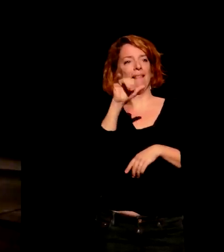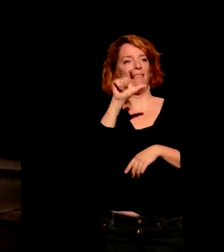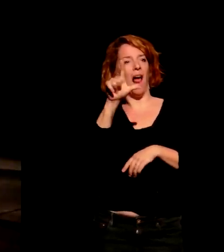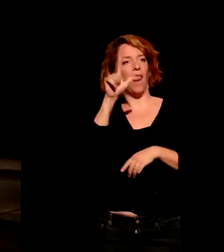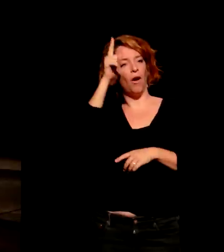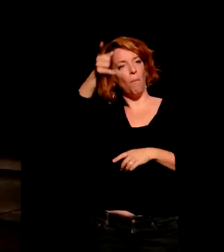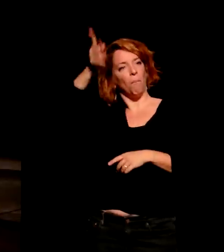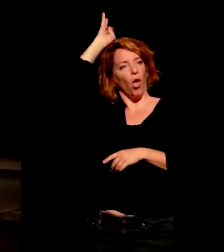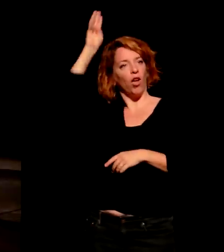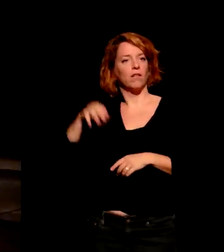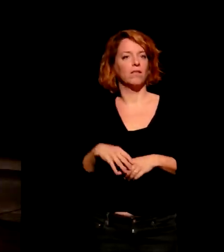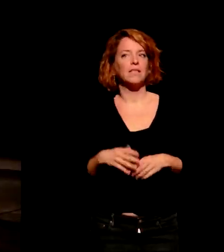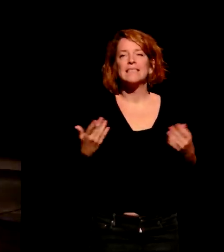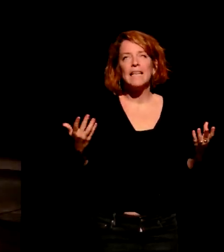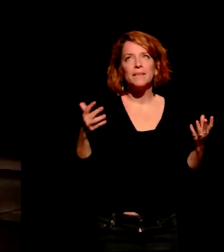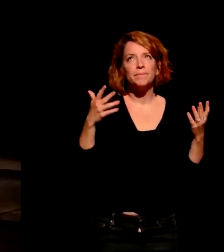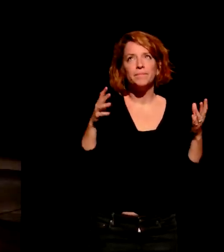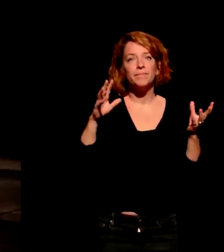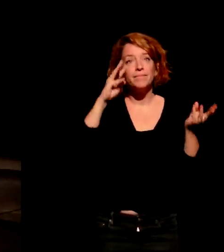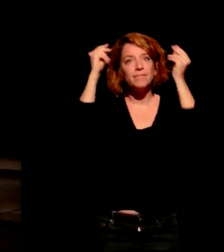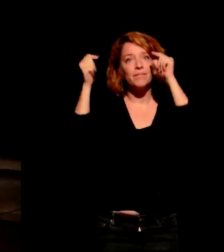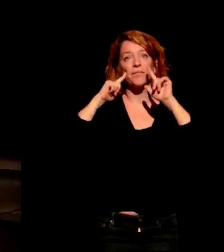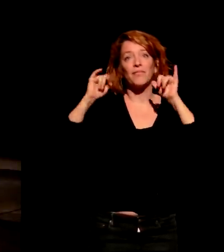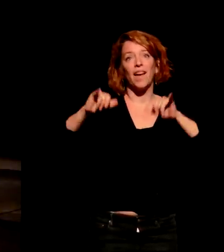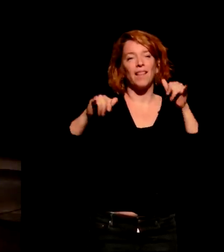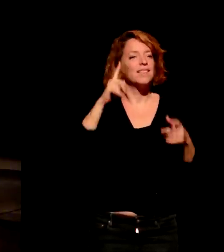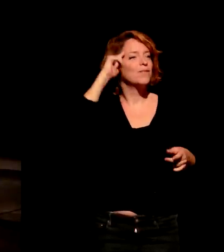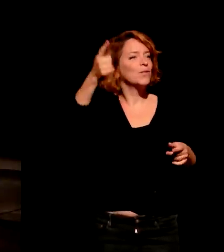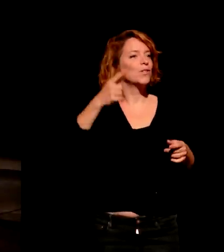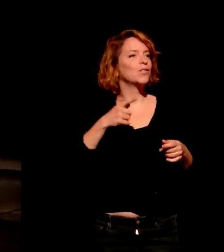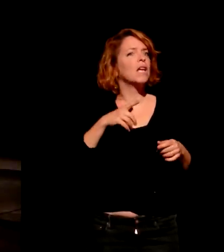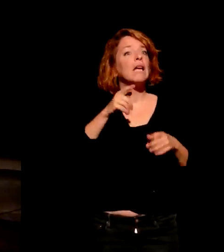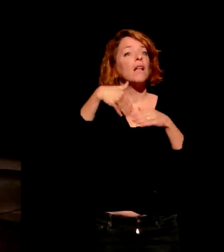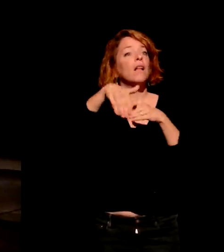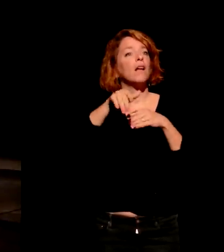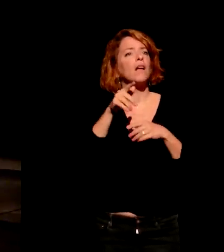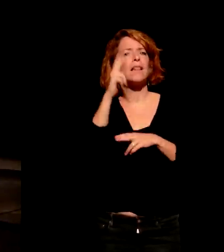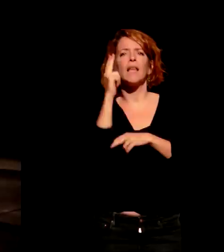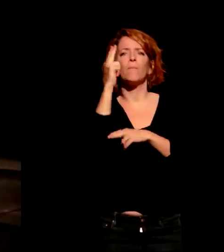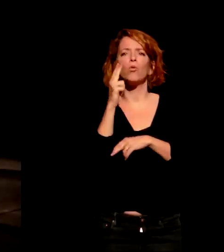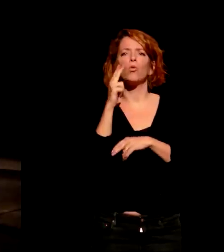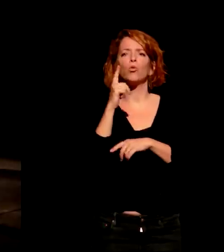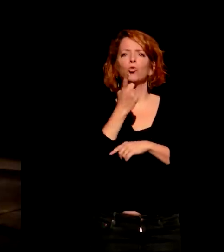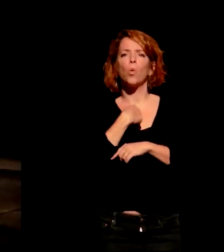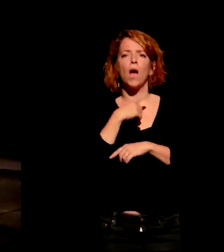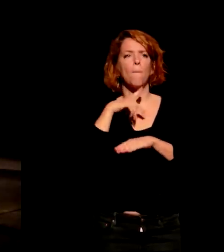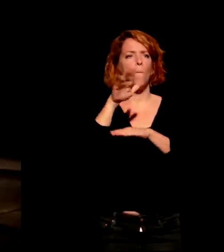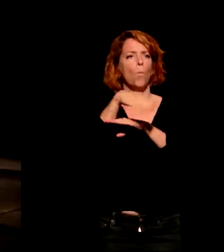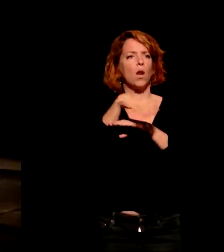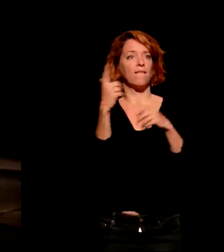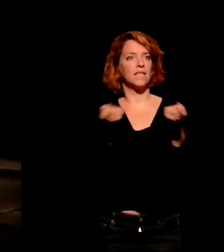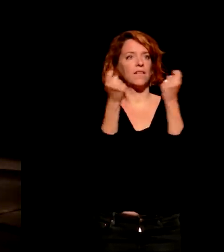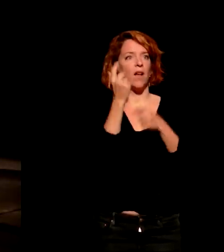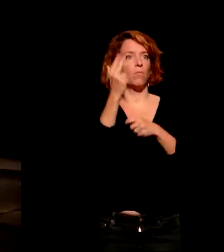L'esprit de la fanfare, c'est un esprit de la fête, c'est un truc de fou. Bientôt, il y a le festival de Montpellier, début juin, je vous conseille d'y aller, c'est gratuit et